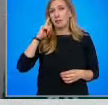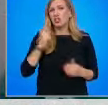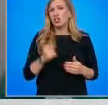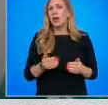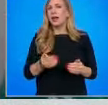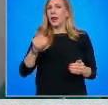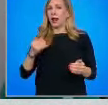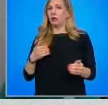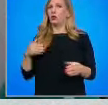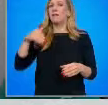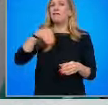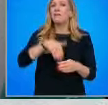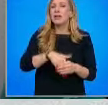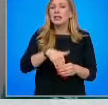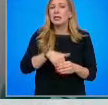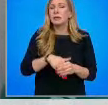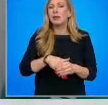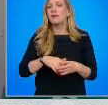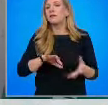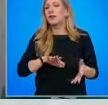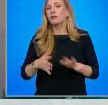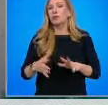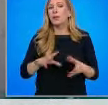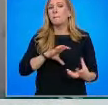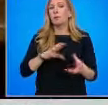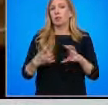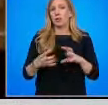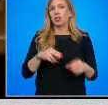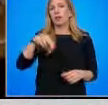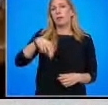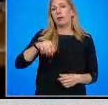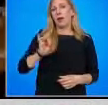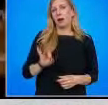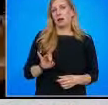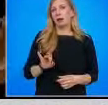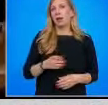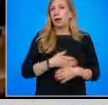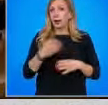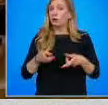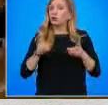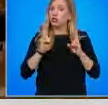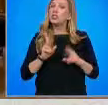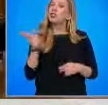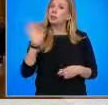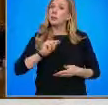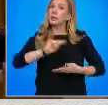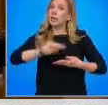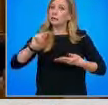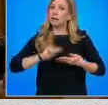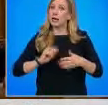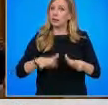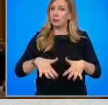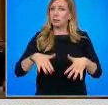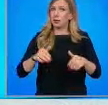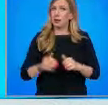малко рано да влизаме в какъвто и да било политически пиар. Финалното решение ще бъде на администрацията на парламента.